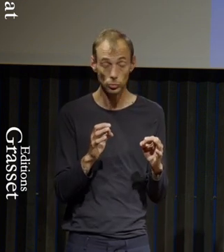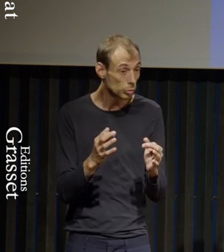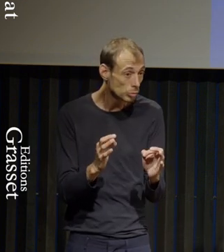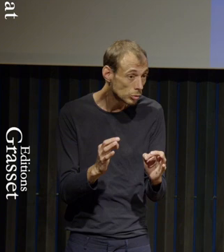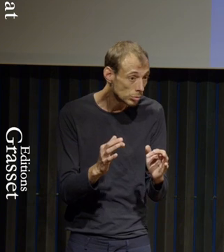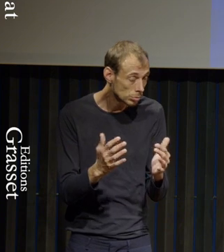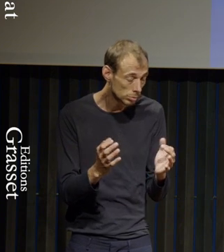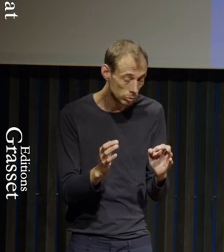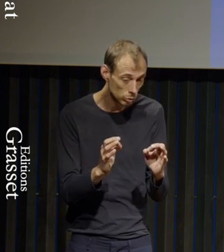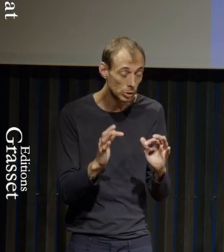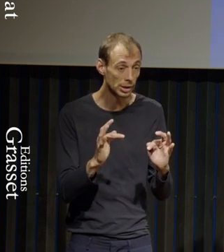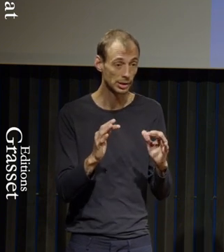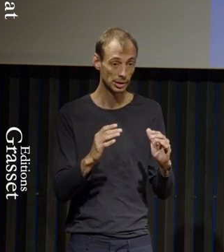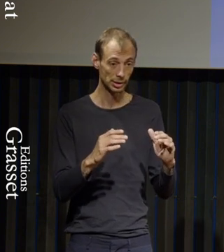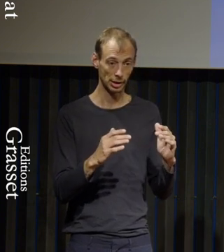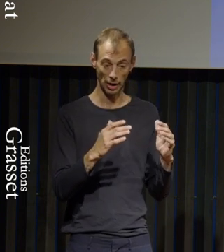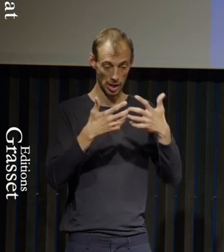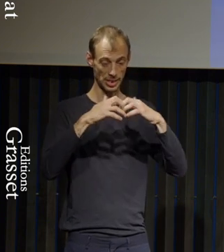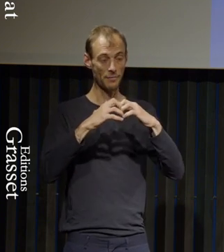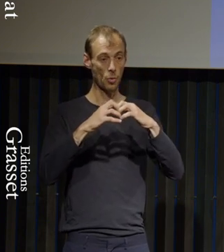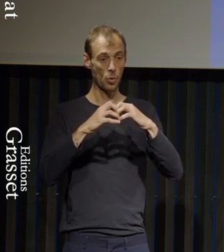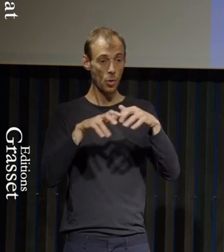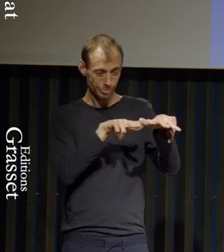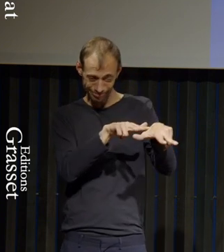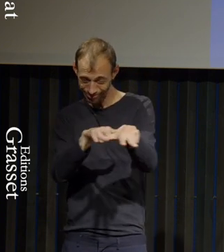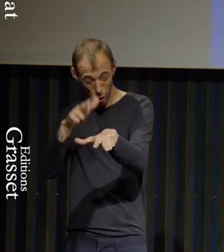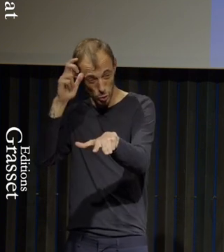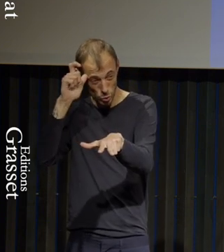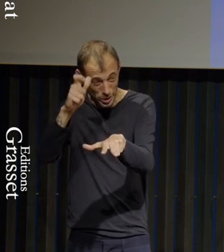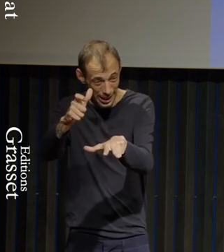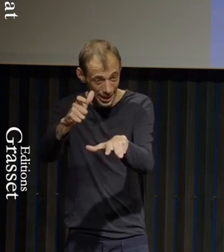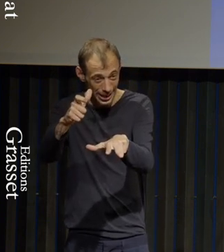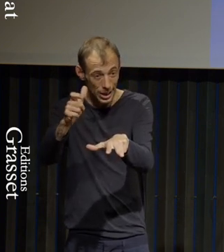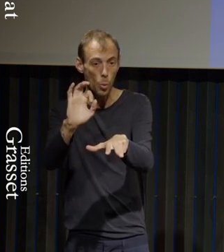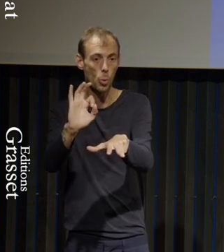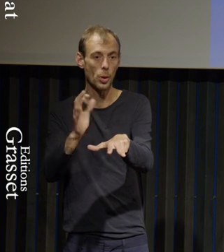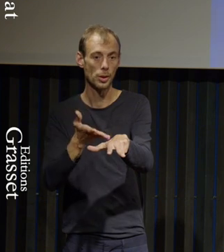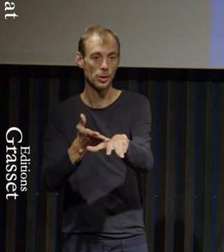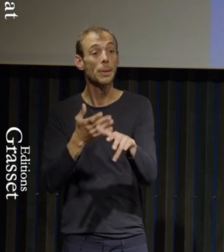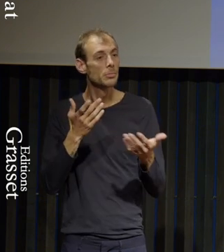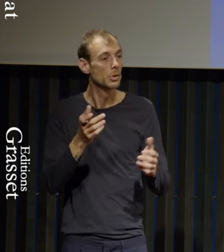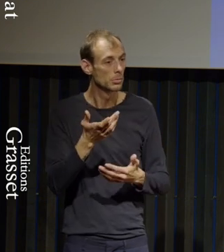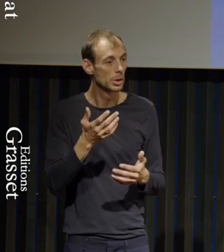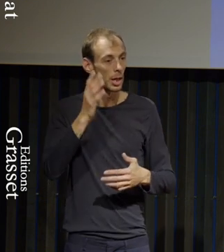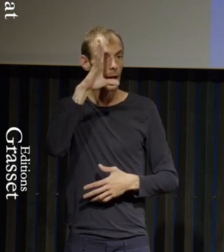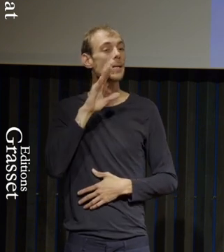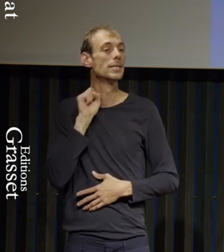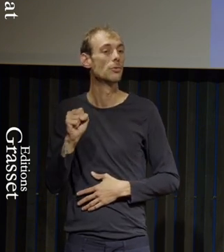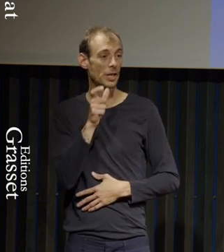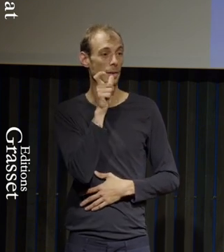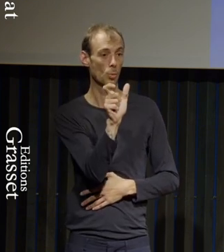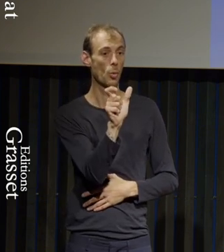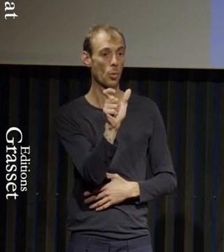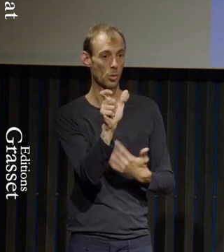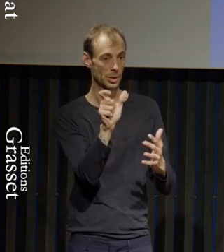de ce fonctionnement homogène du cerveau. Le mot schizophrénie lui-même, dans son étymologie, schizo coupé